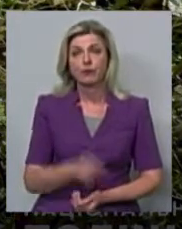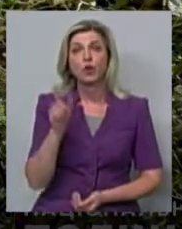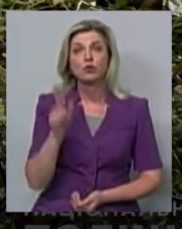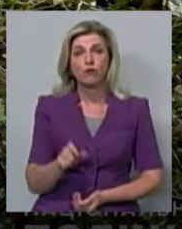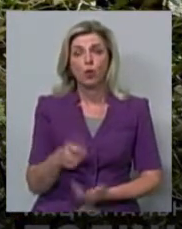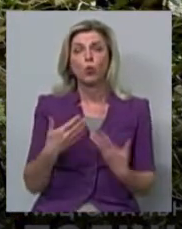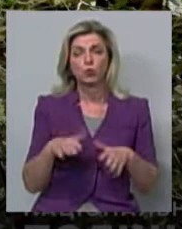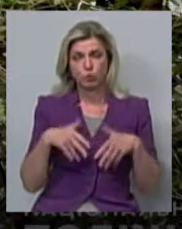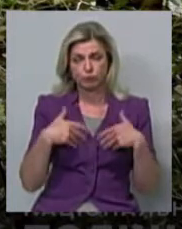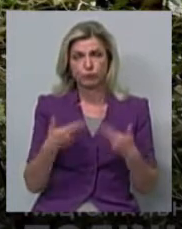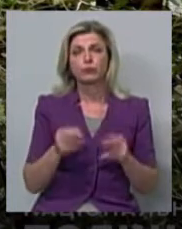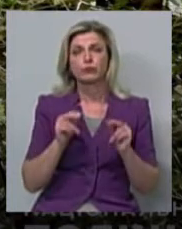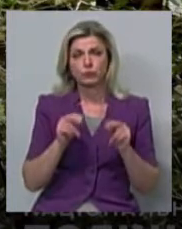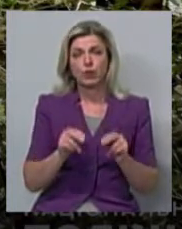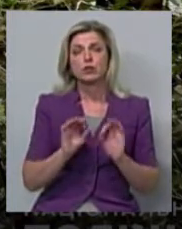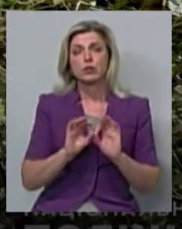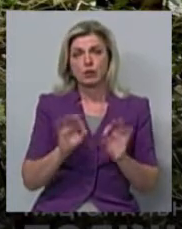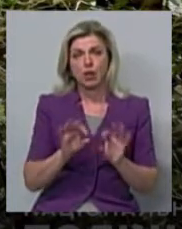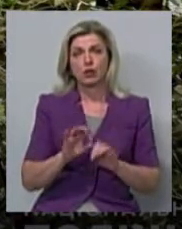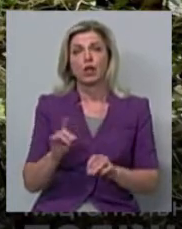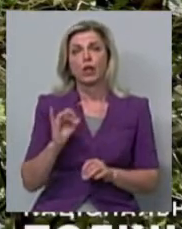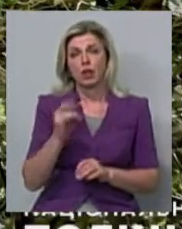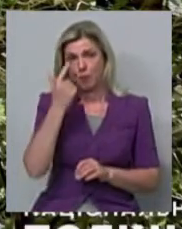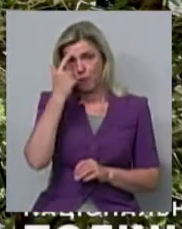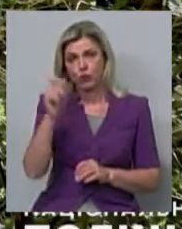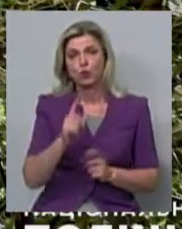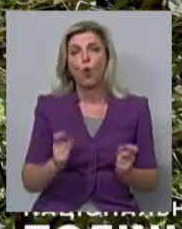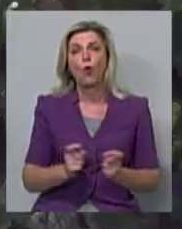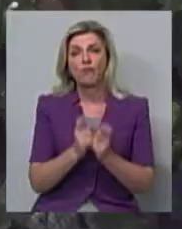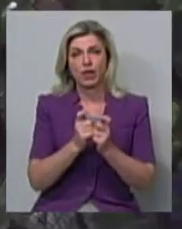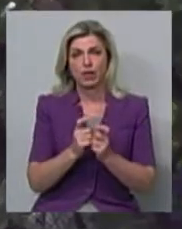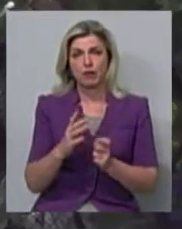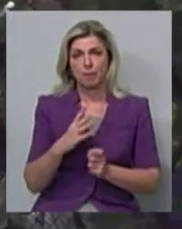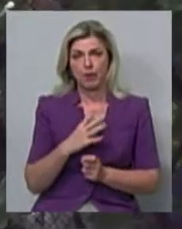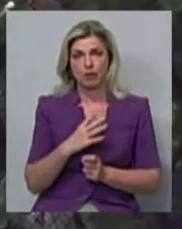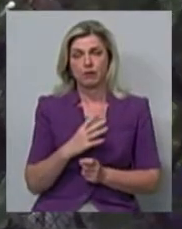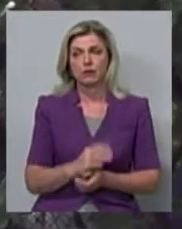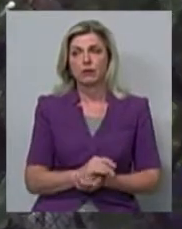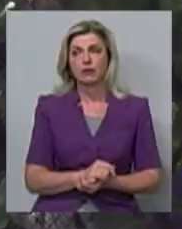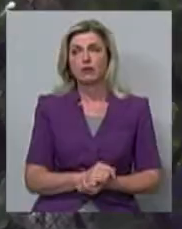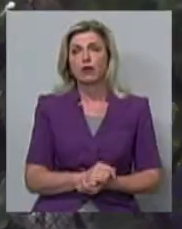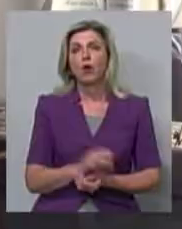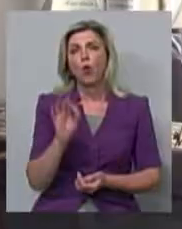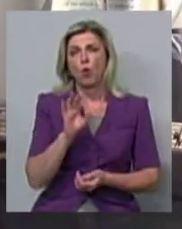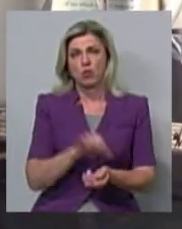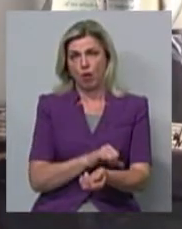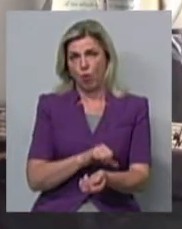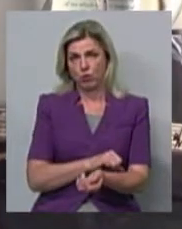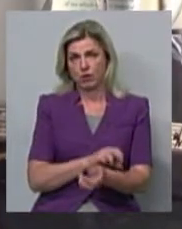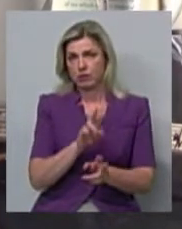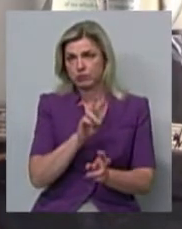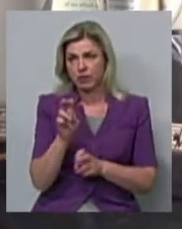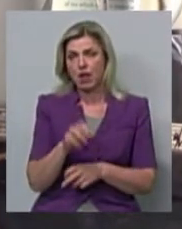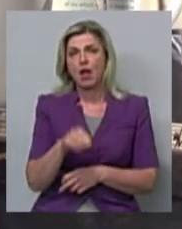зізналась у вчиненому та повідомила, що конфлікт відбувся на фоні також наркотиків, саме